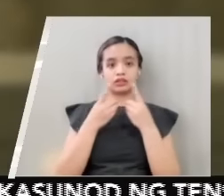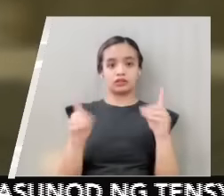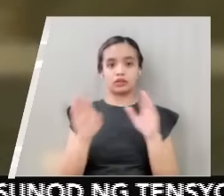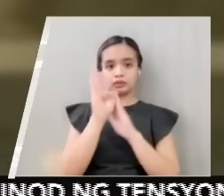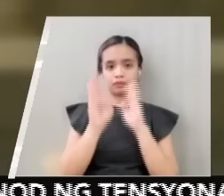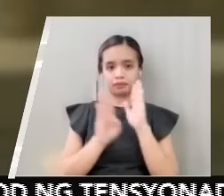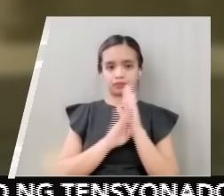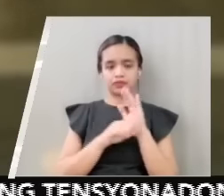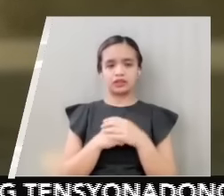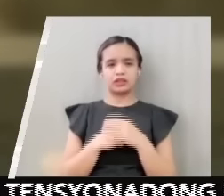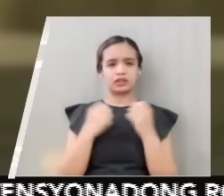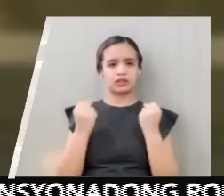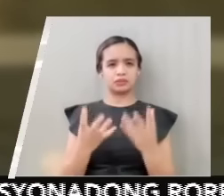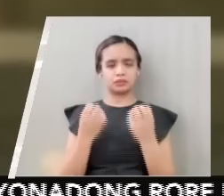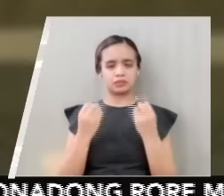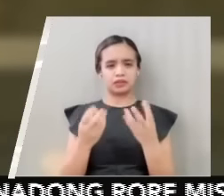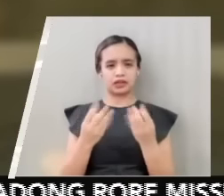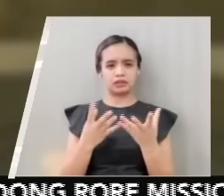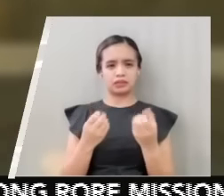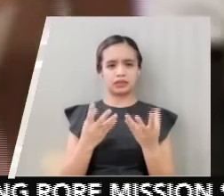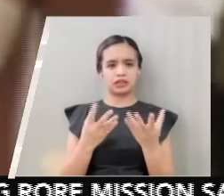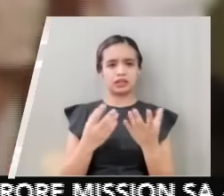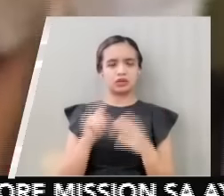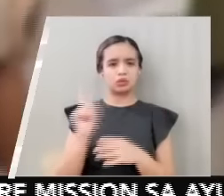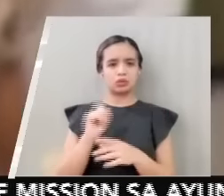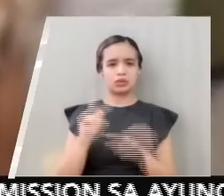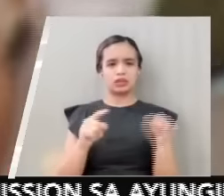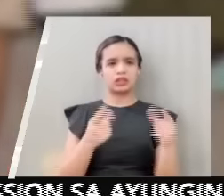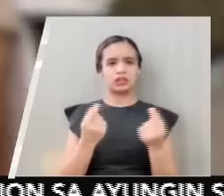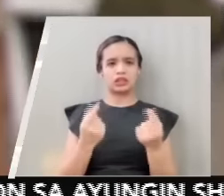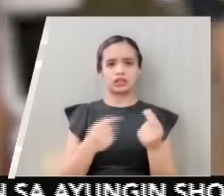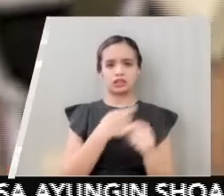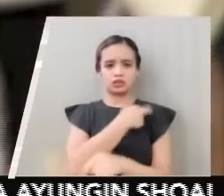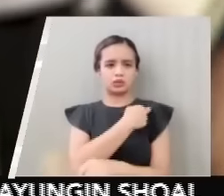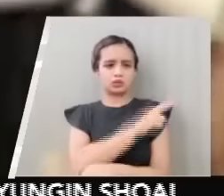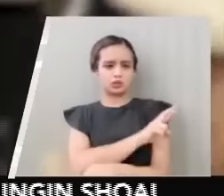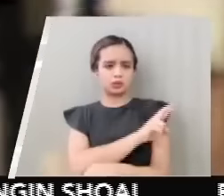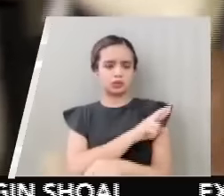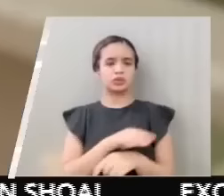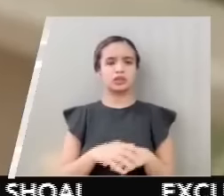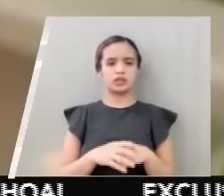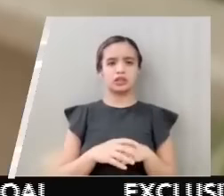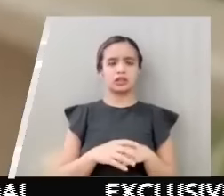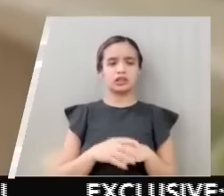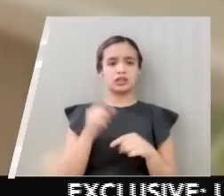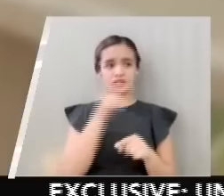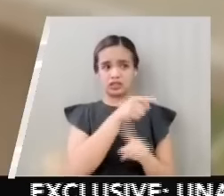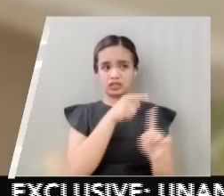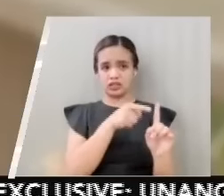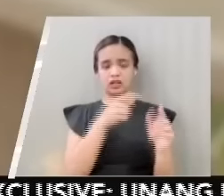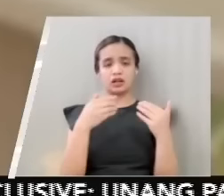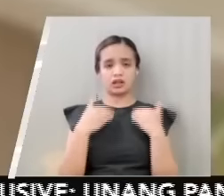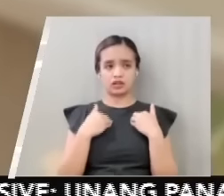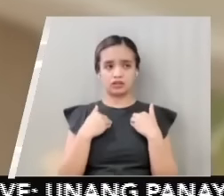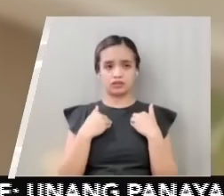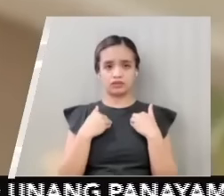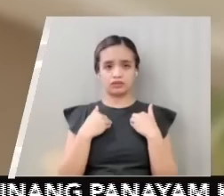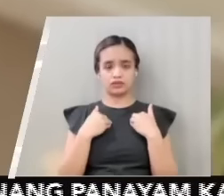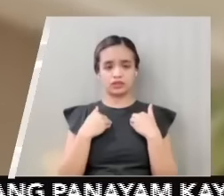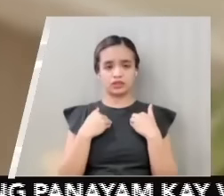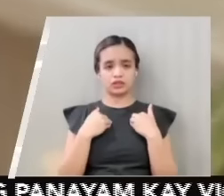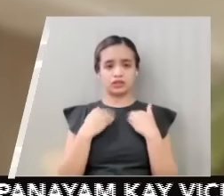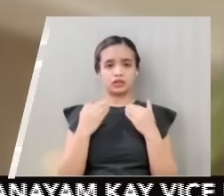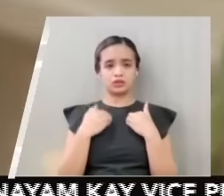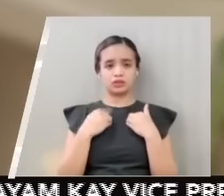maraming hypocrisy ang ginagawa ng religion. Eh sila mismo ay merong canonical